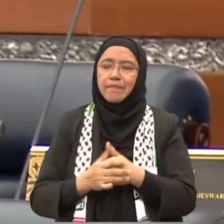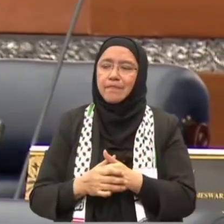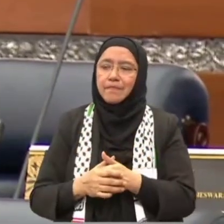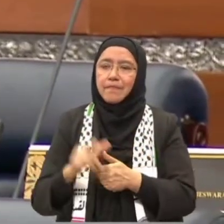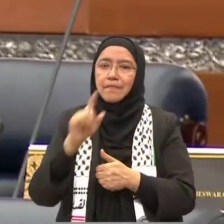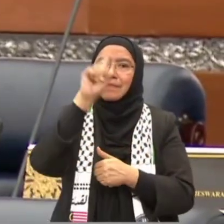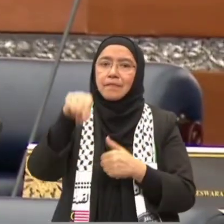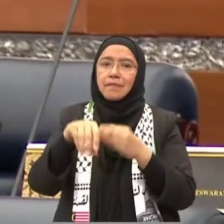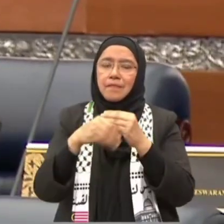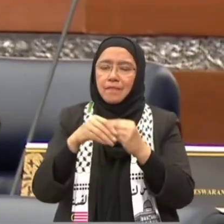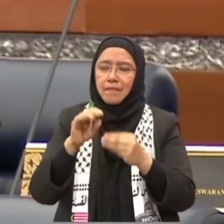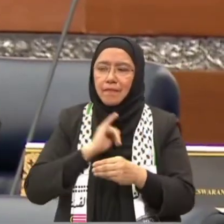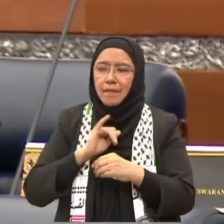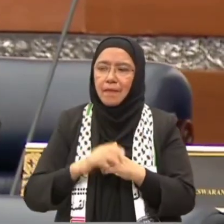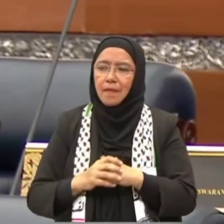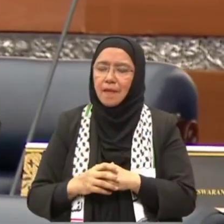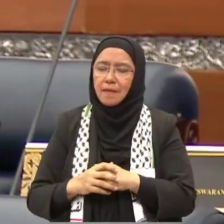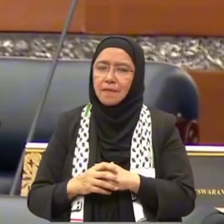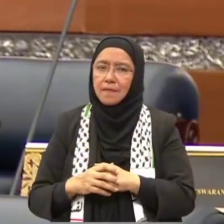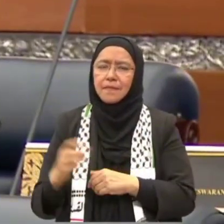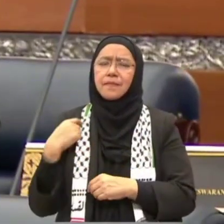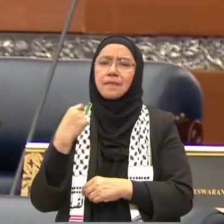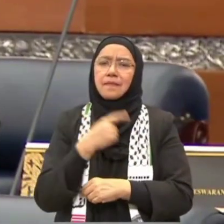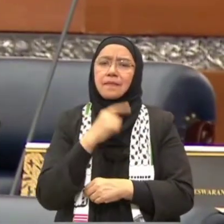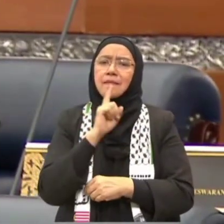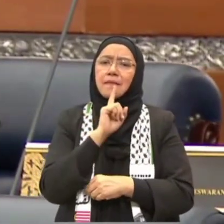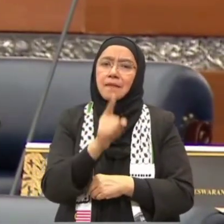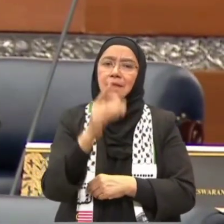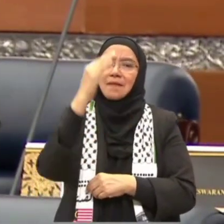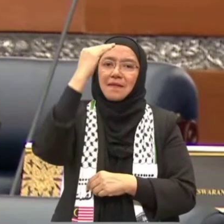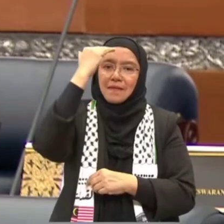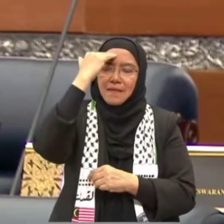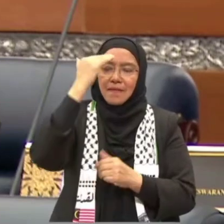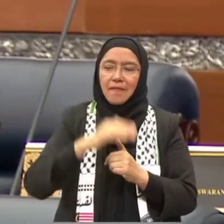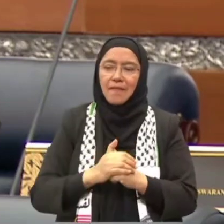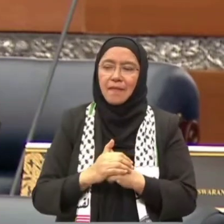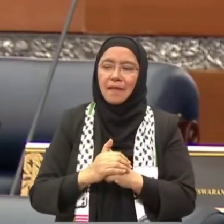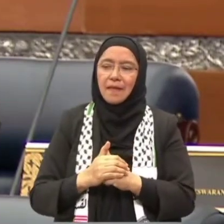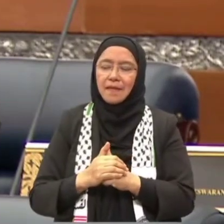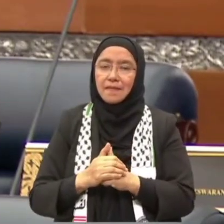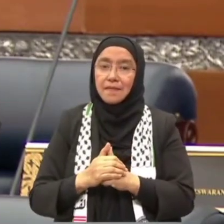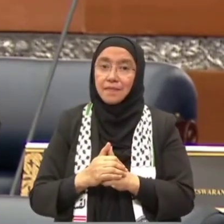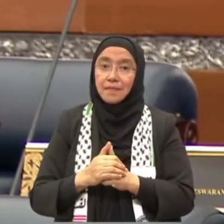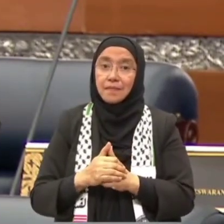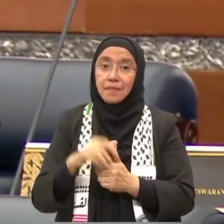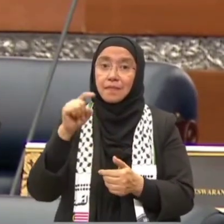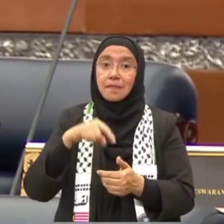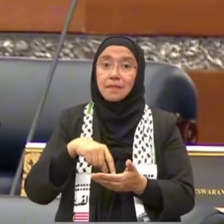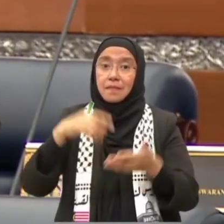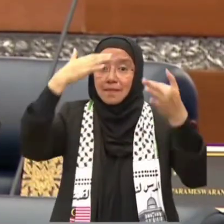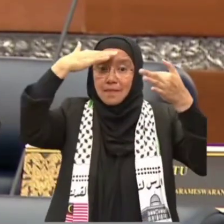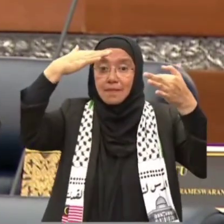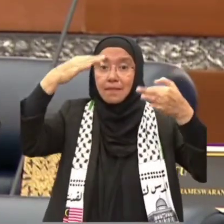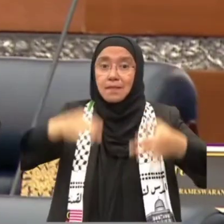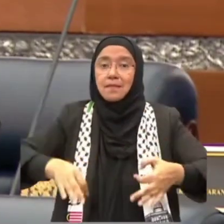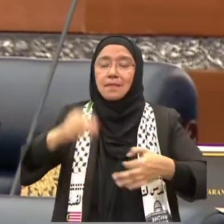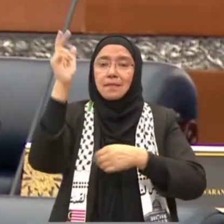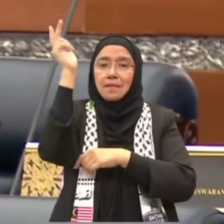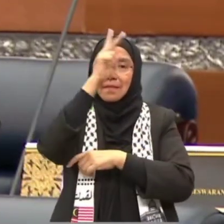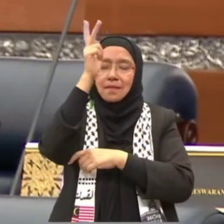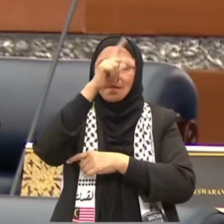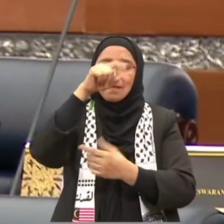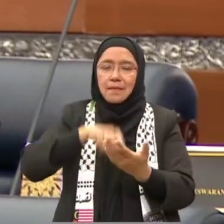Soalan tambahan saya ialah, kita memang tahu ini kerajaan, keputusan kerajaan ini memang tepat pada